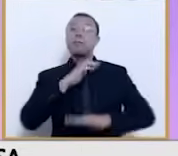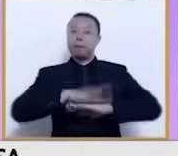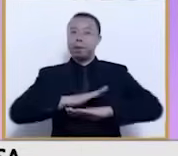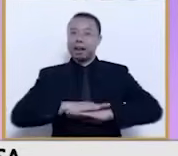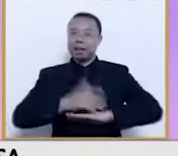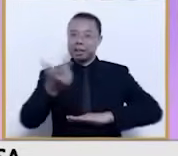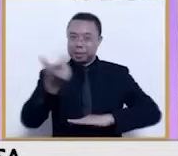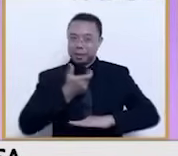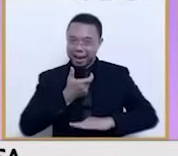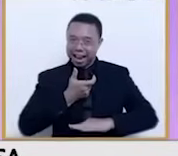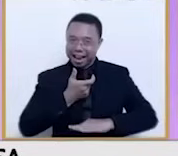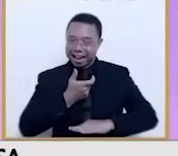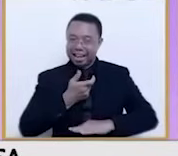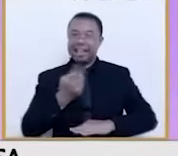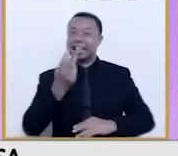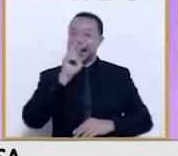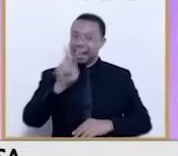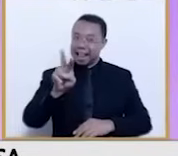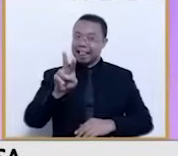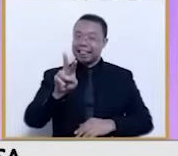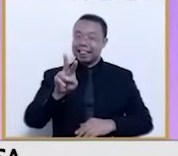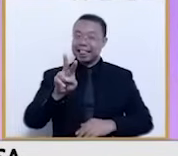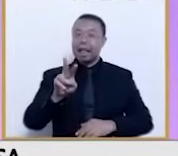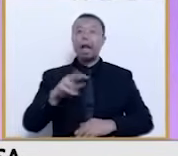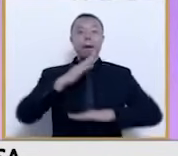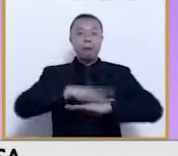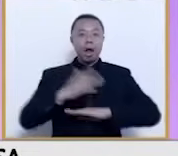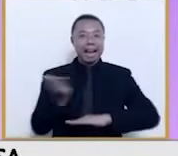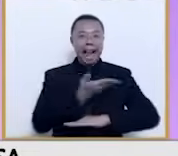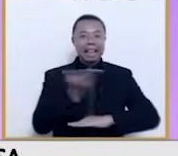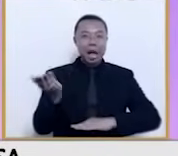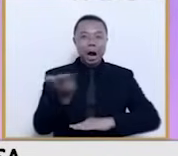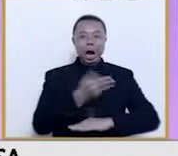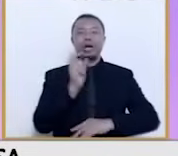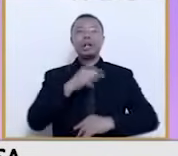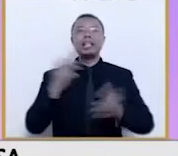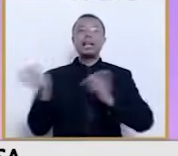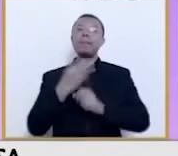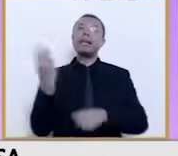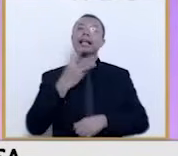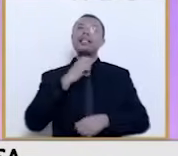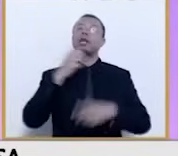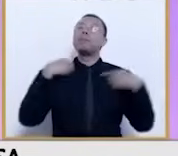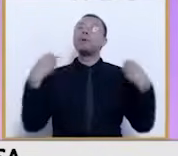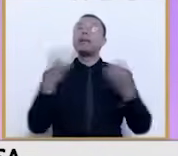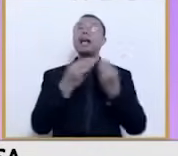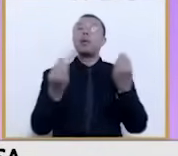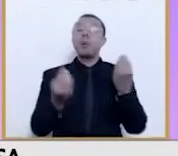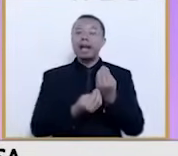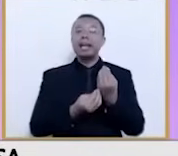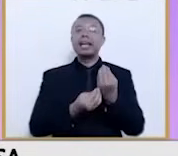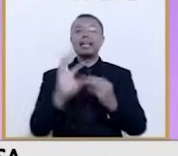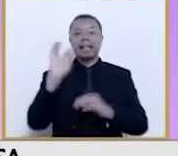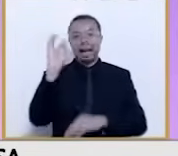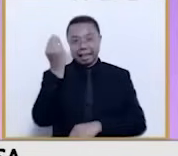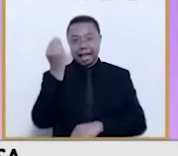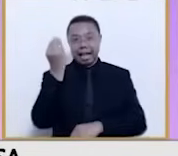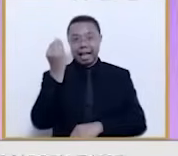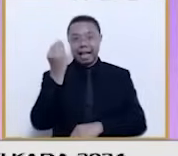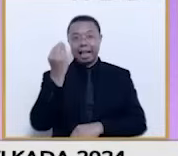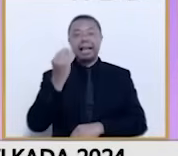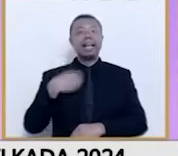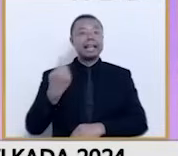moderator. Dan inilah hadirin berbahagia, moderator debat ketiga calon gubernur dan calon wakil gubernur DKI